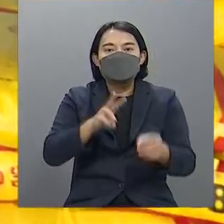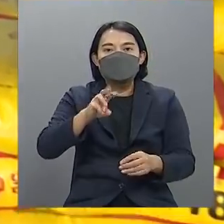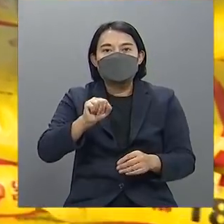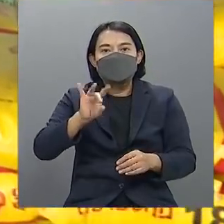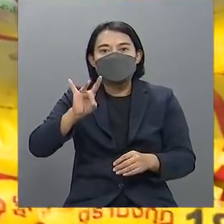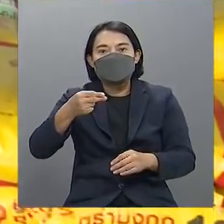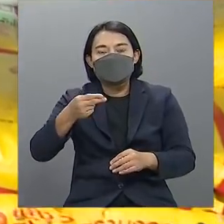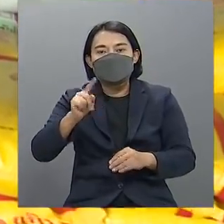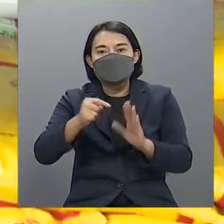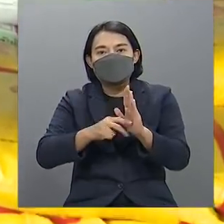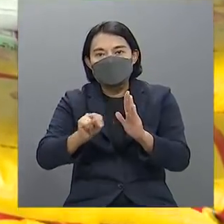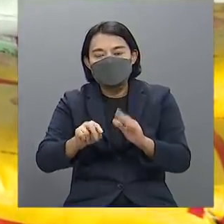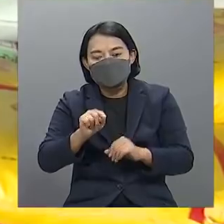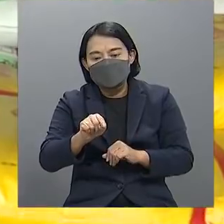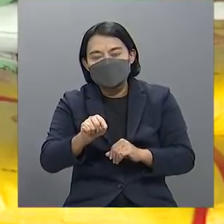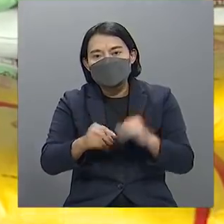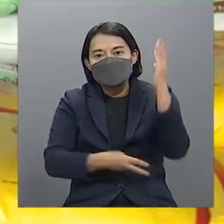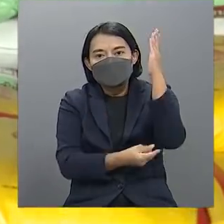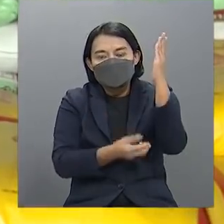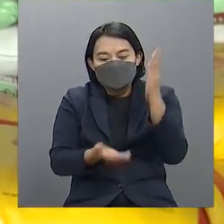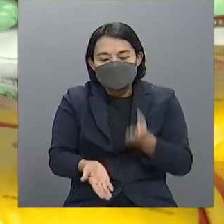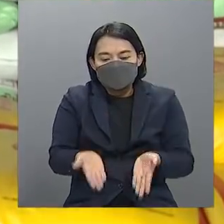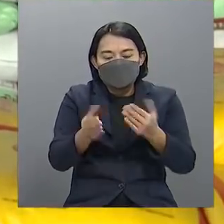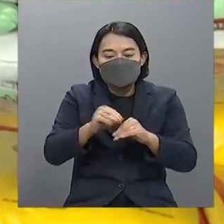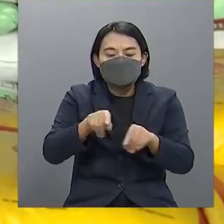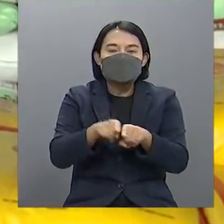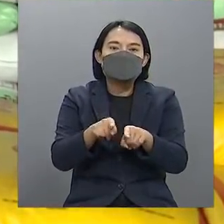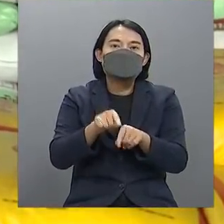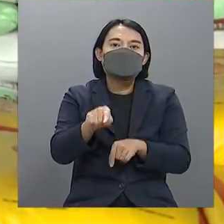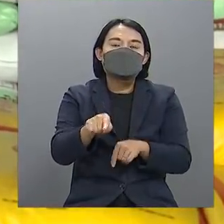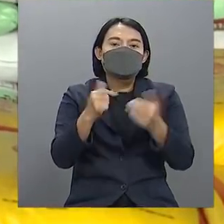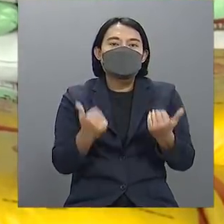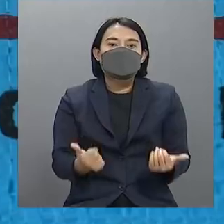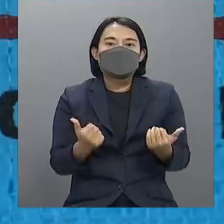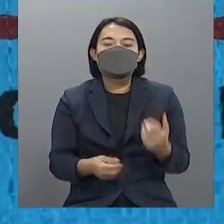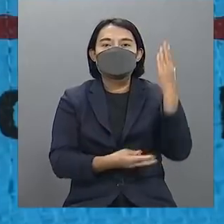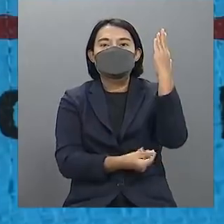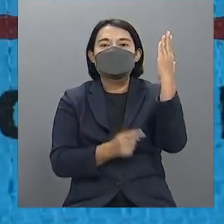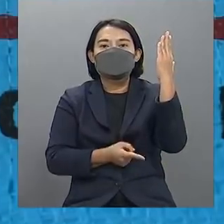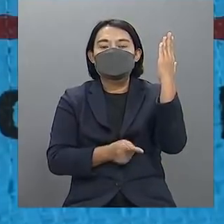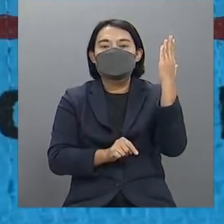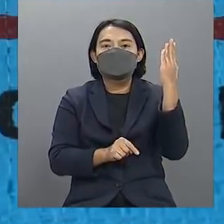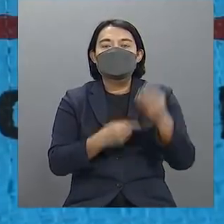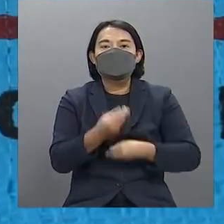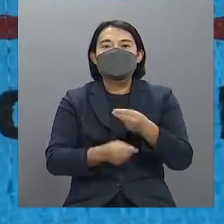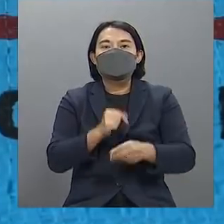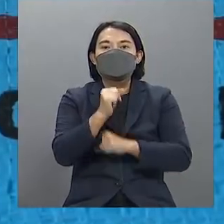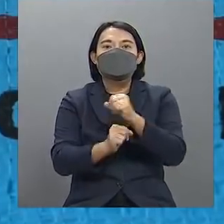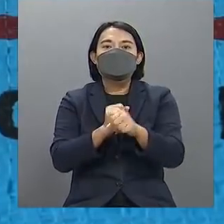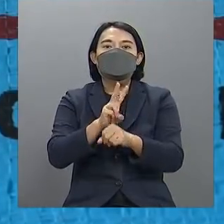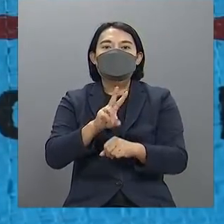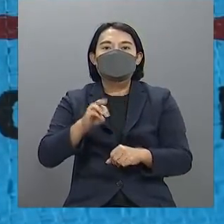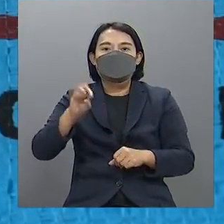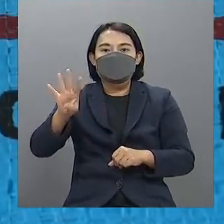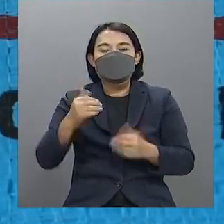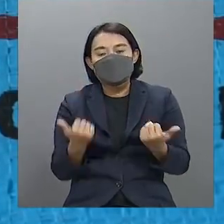ราคาปุ๋ยให้เพิ่มขึ้นอีกทางสมาคมบอกแล้วว่าตอนนี้เขาตรึงราคาปุ๋ยมาตั้งแต่ต้นปี2564แล้วตอนนี้ตรึงไม่ไหวข